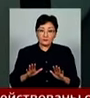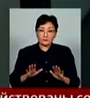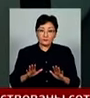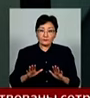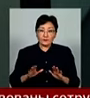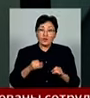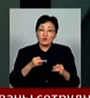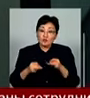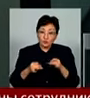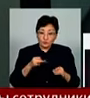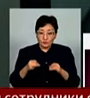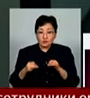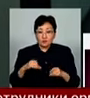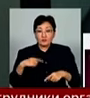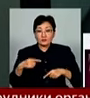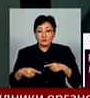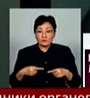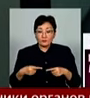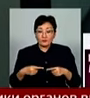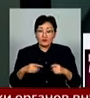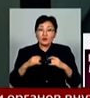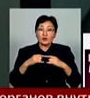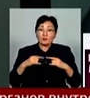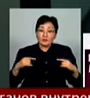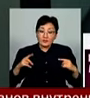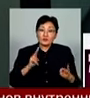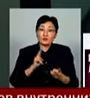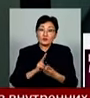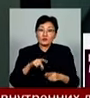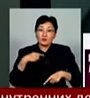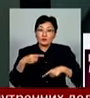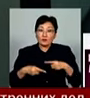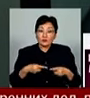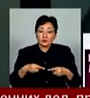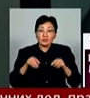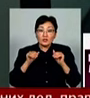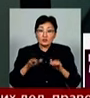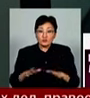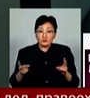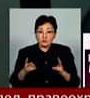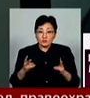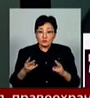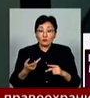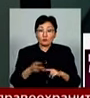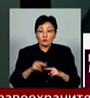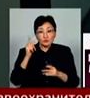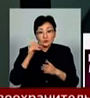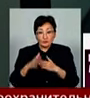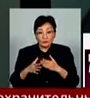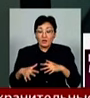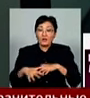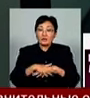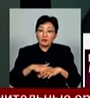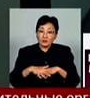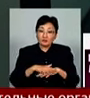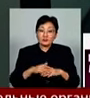тілдесу арқылы, сөйлесу арқылы стол басында шешу керек екенін біз жақсы түсінеміз. Сондықтан соған шақырамыз халықты. Тыныш